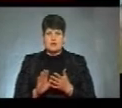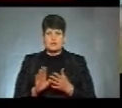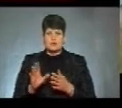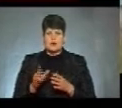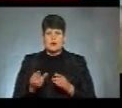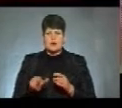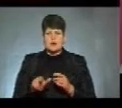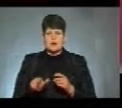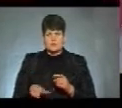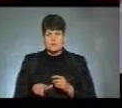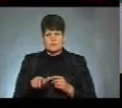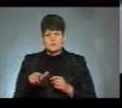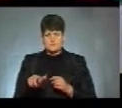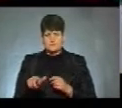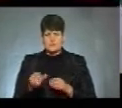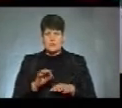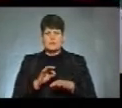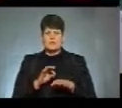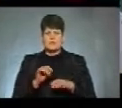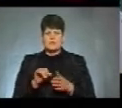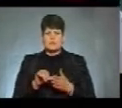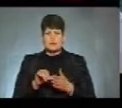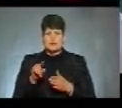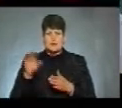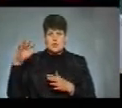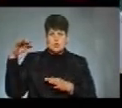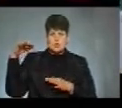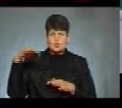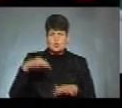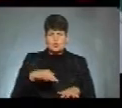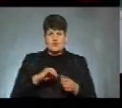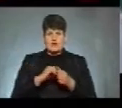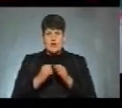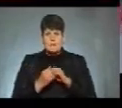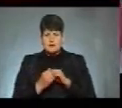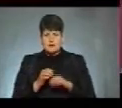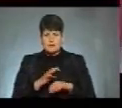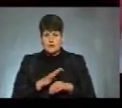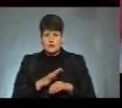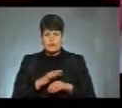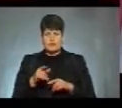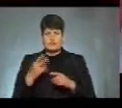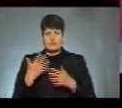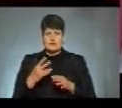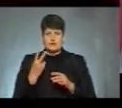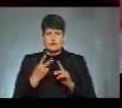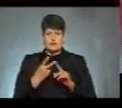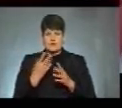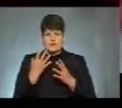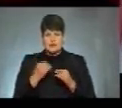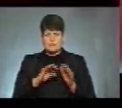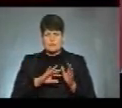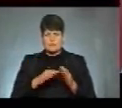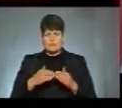з проїжджої частини. Провели, розкопали там сув каменя на початку села. Ну, пройшли вже другий день, пройшли метрів